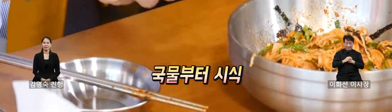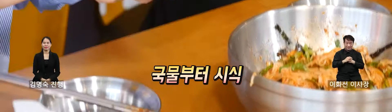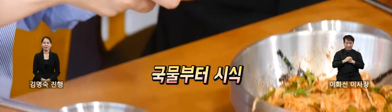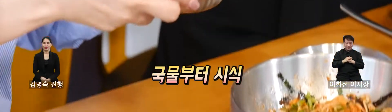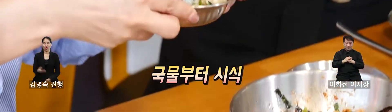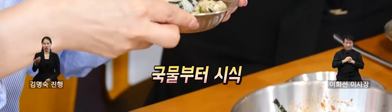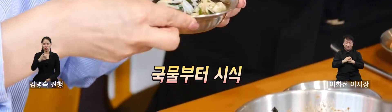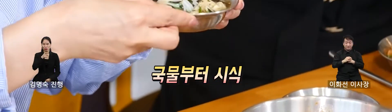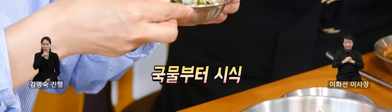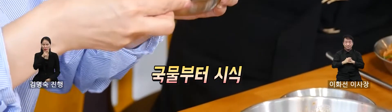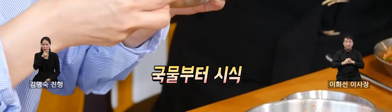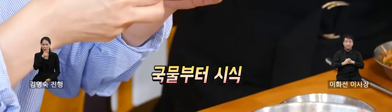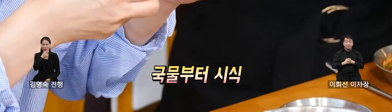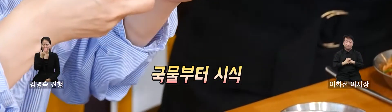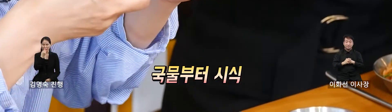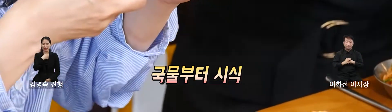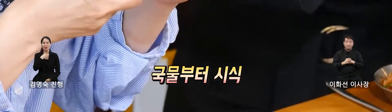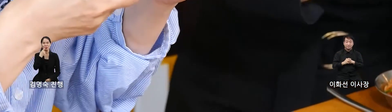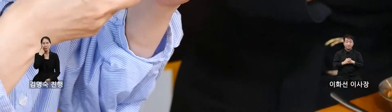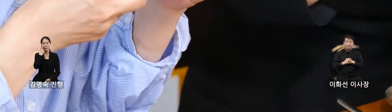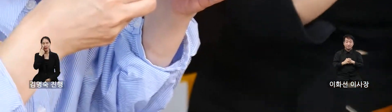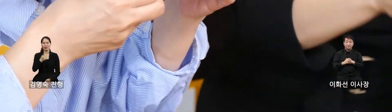국물을 한번 맛을 보겠습니다.